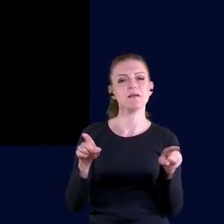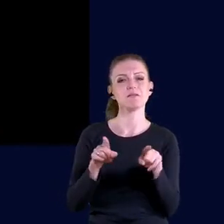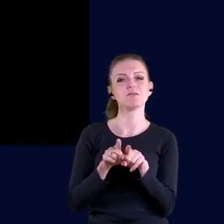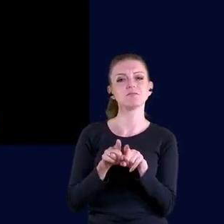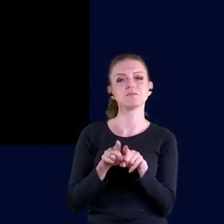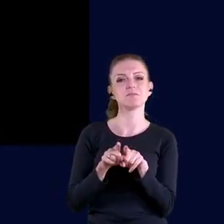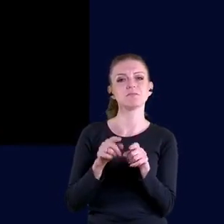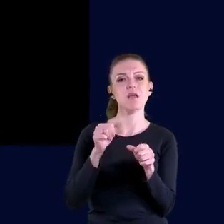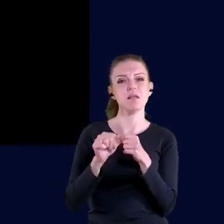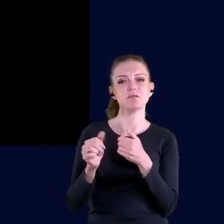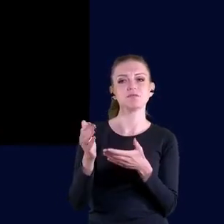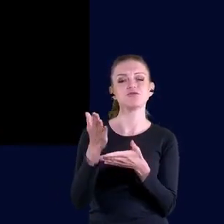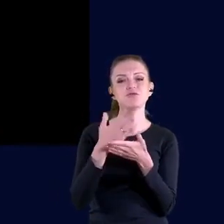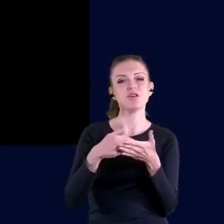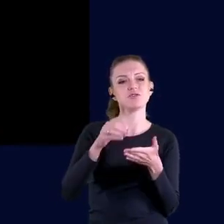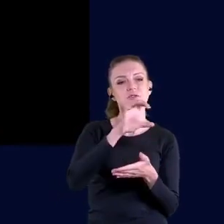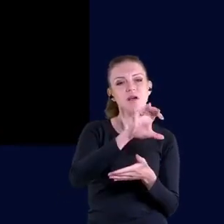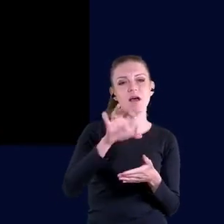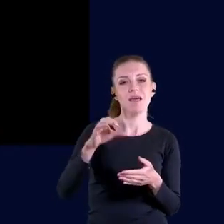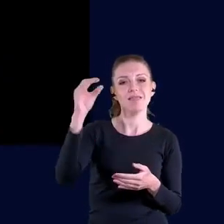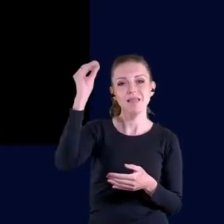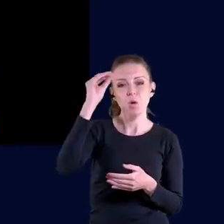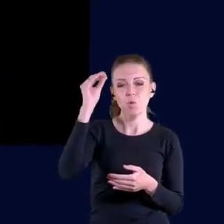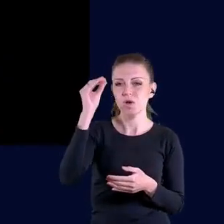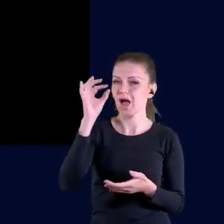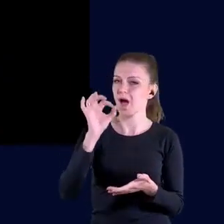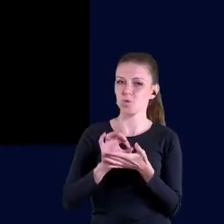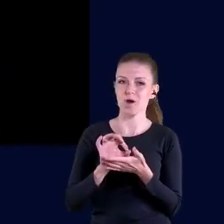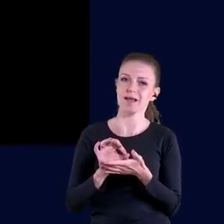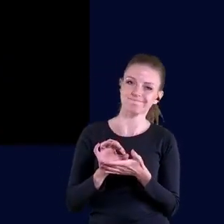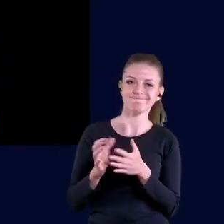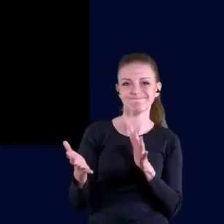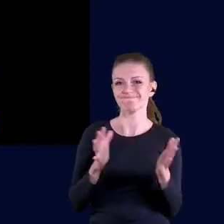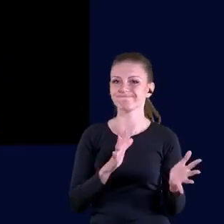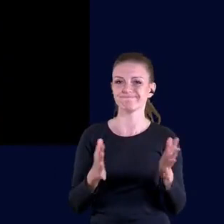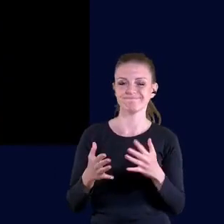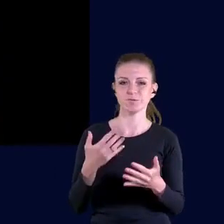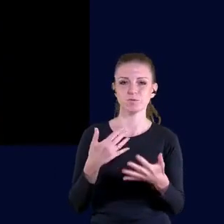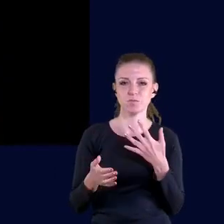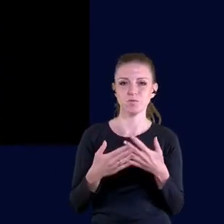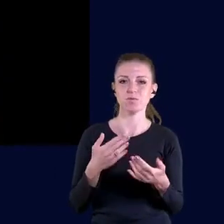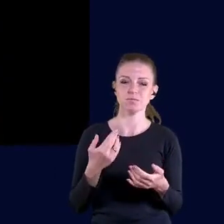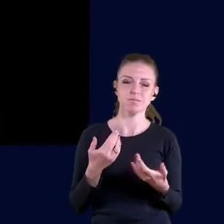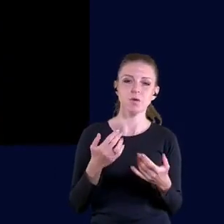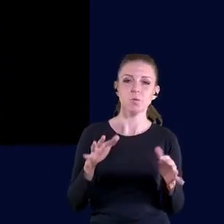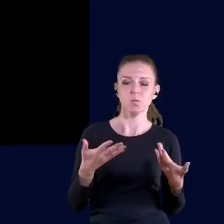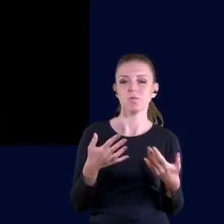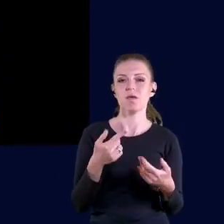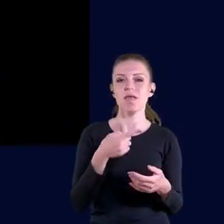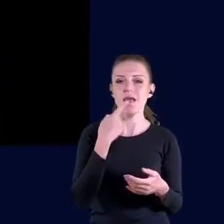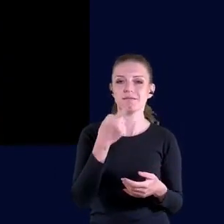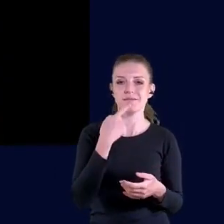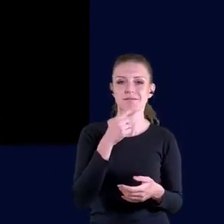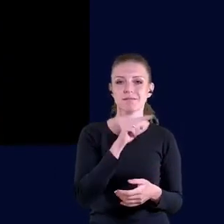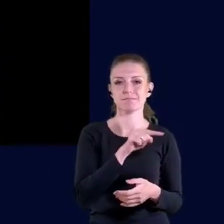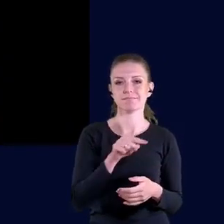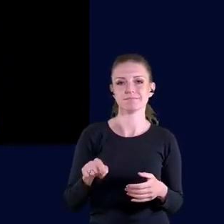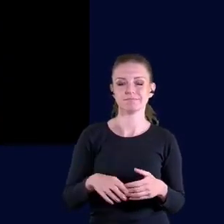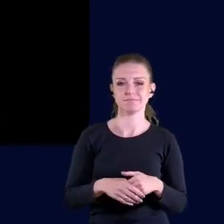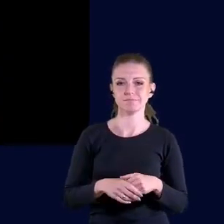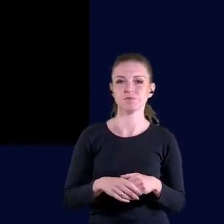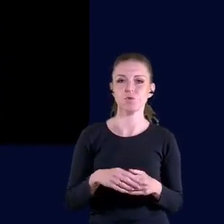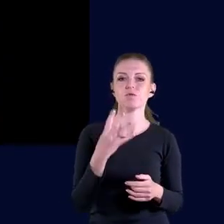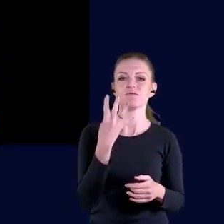te dziedziny nauki w których nie wypadamy Najlepiej jeśli chodzi o otwartość niewątpliwie jest to humanistyka zajęliśmy